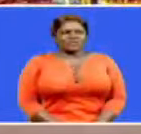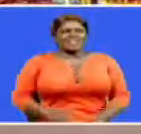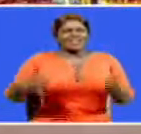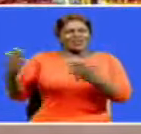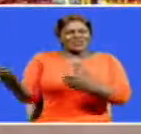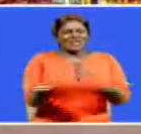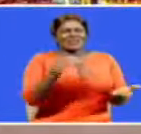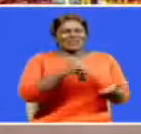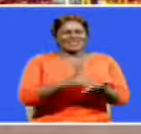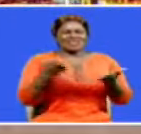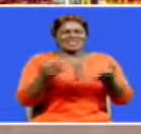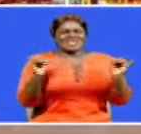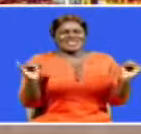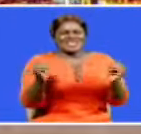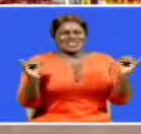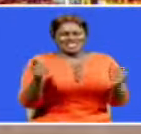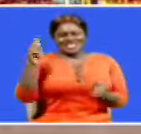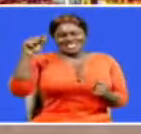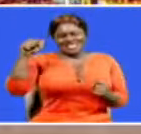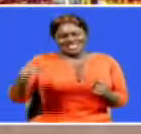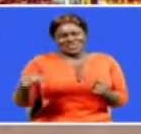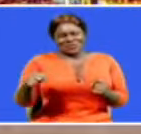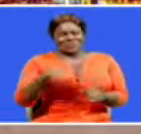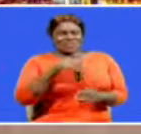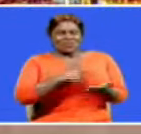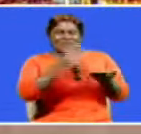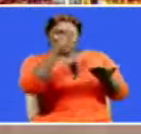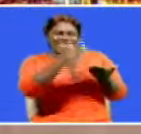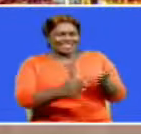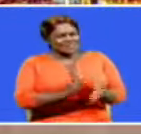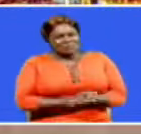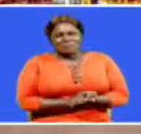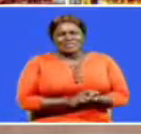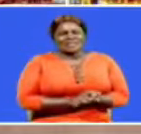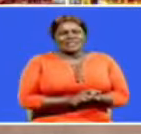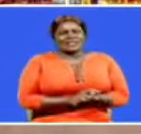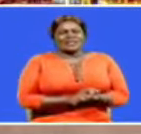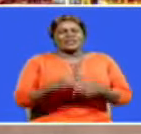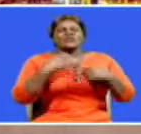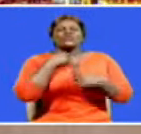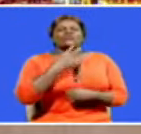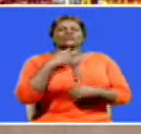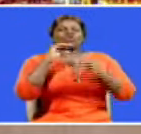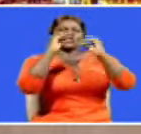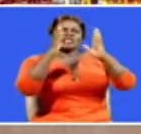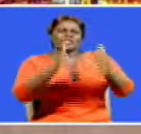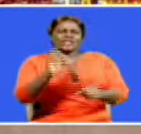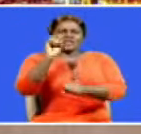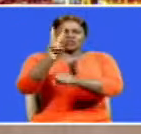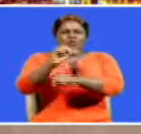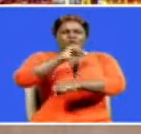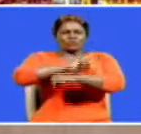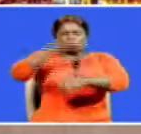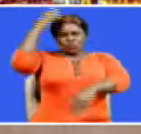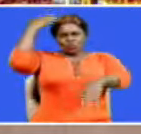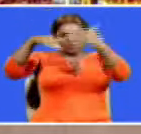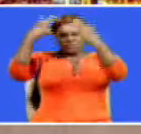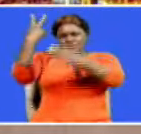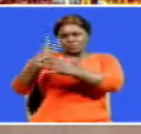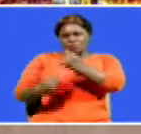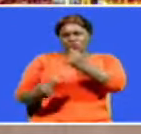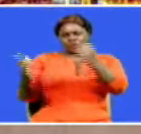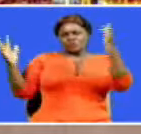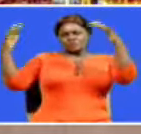Karibu tena mtazamaji, hizi ni taarifa za KTN leo wikendi. Chama cha walimu wa sekondari na vyuo vikuu KUPPET